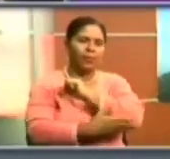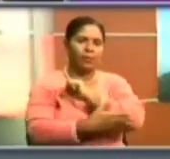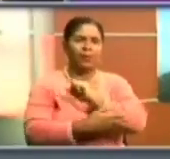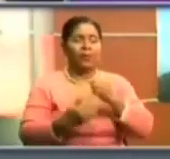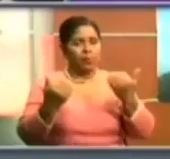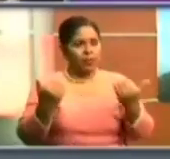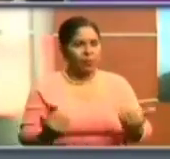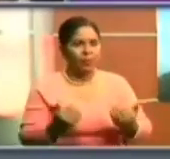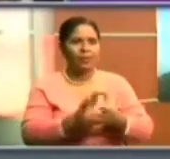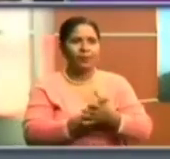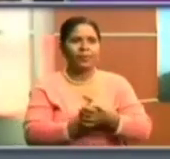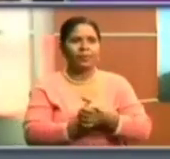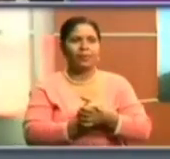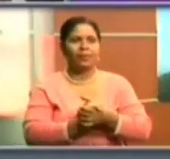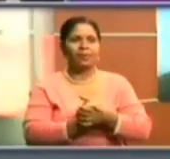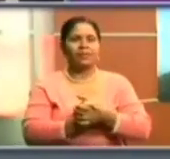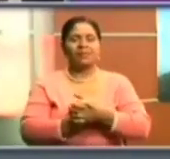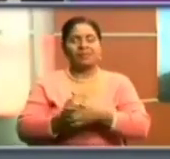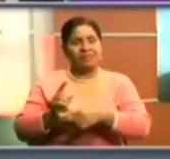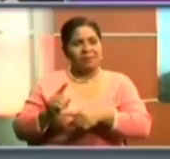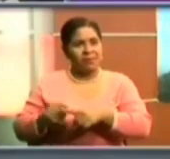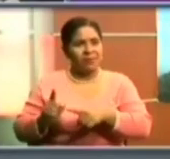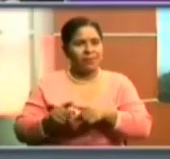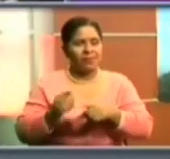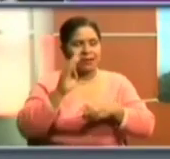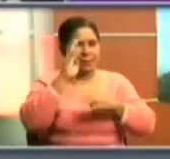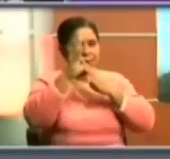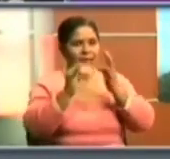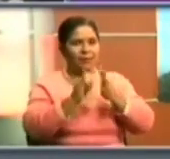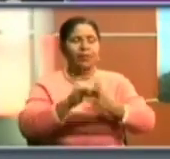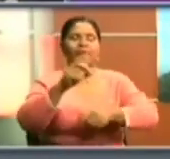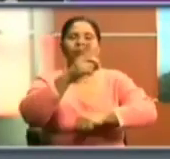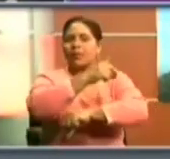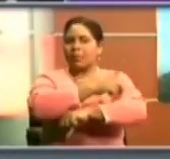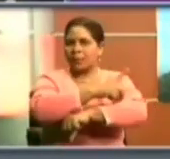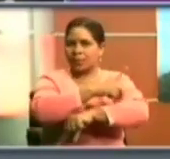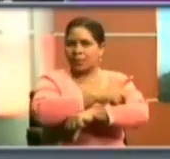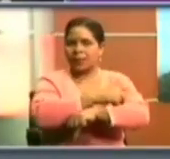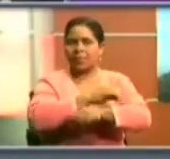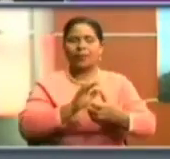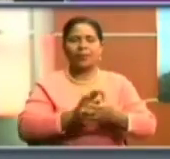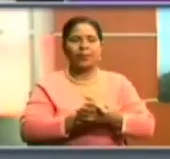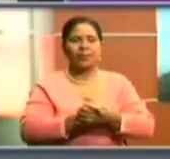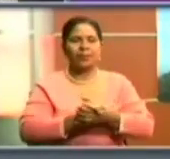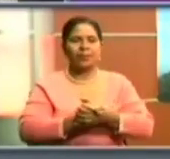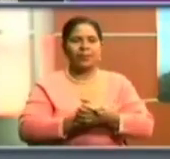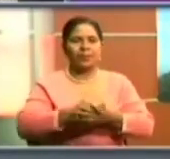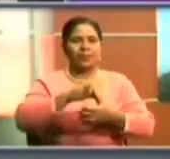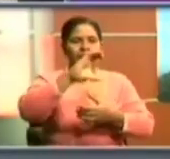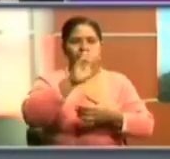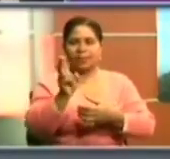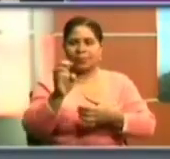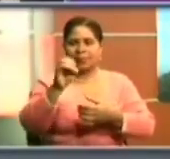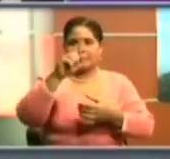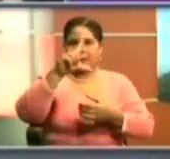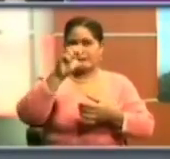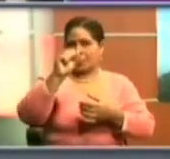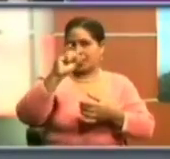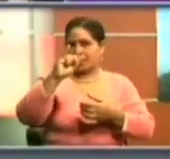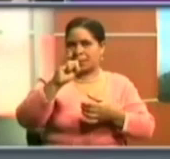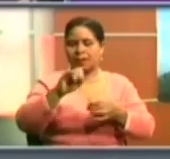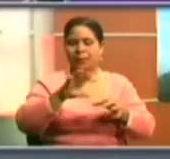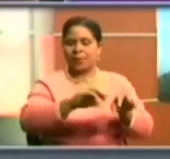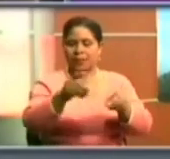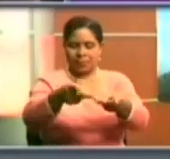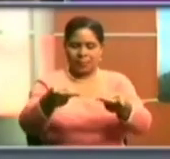Actuellement, IHSI a créé un bureau qui est le bureau du recensement pour mettre en